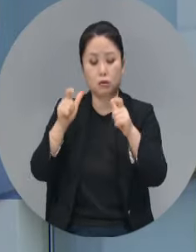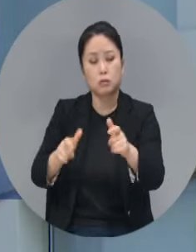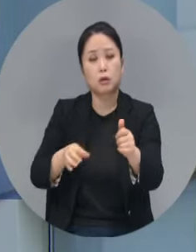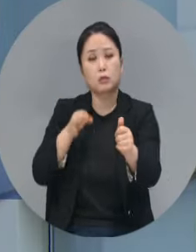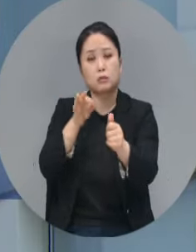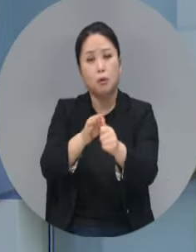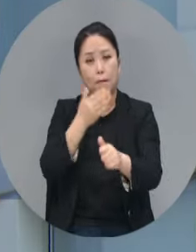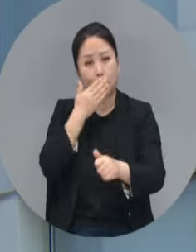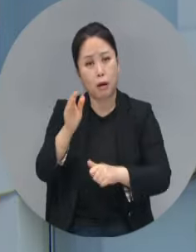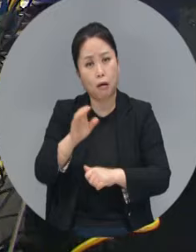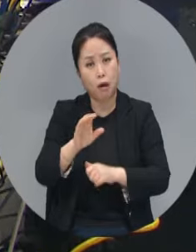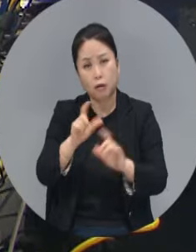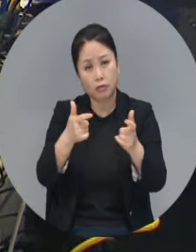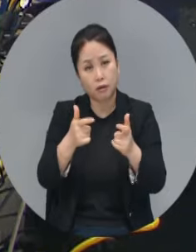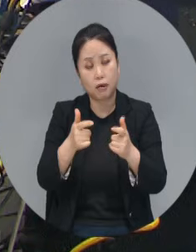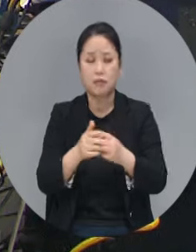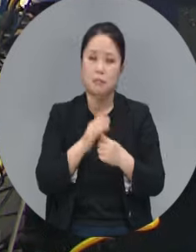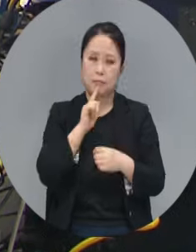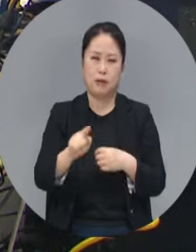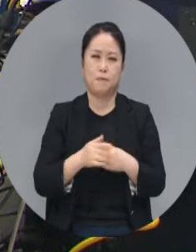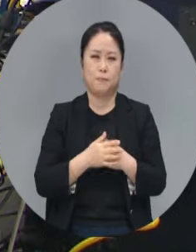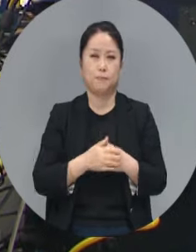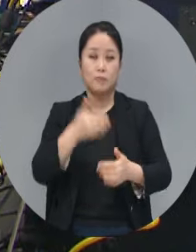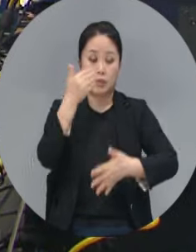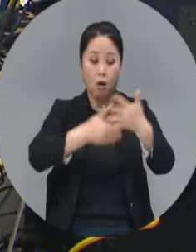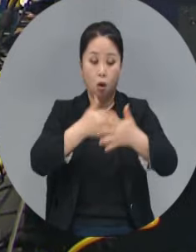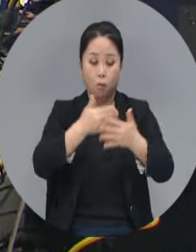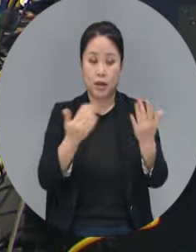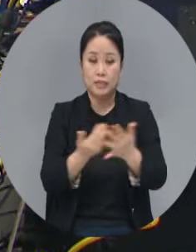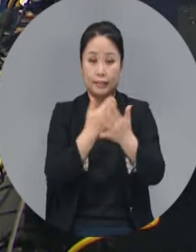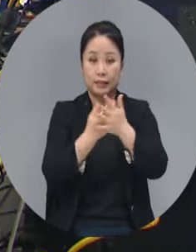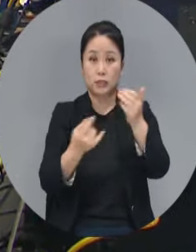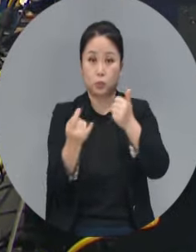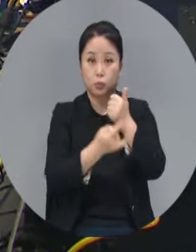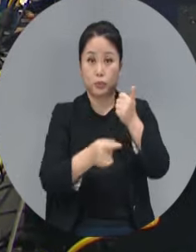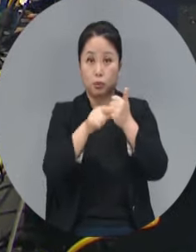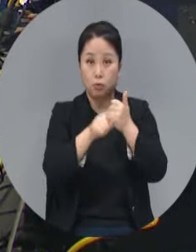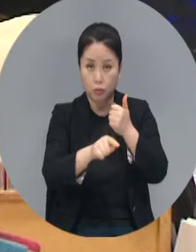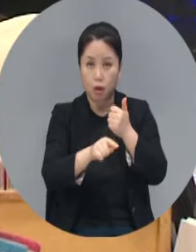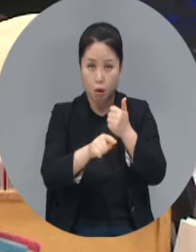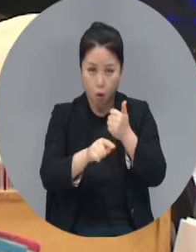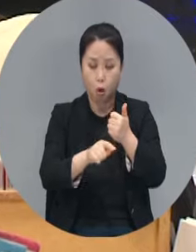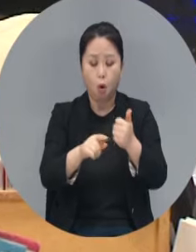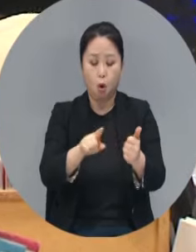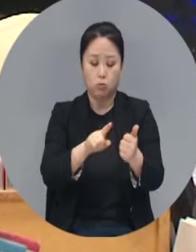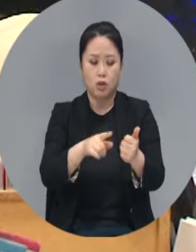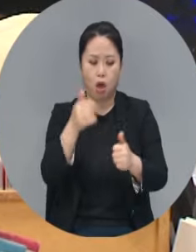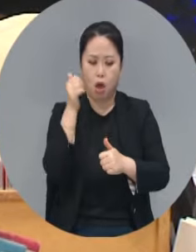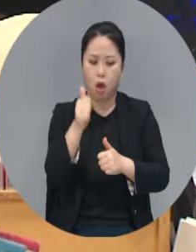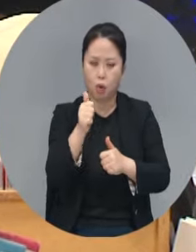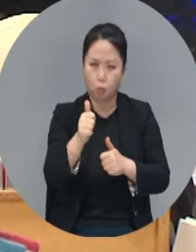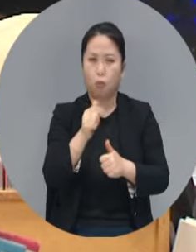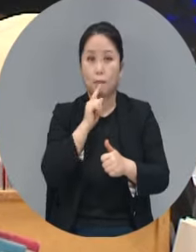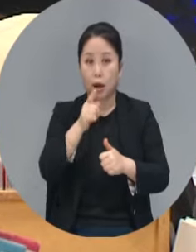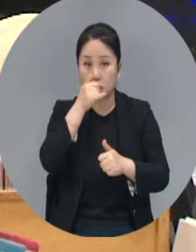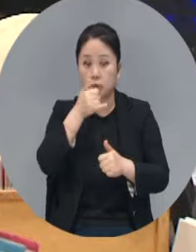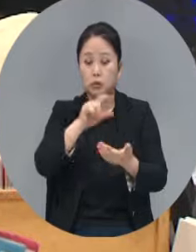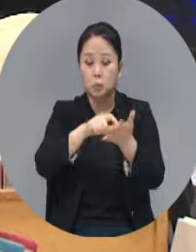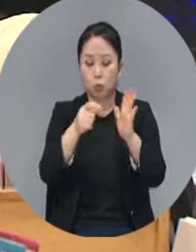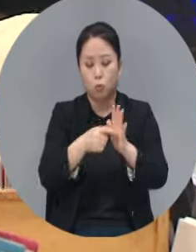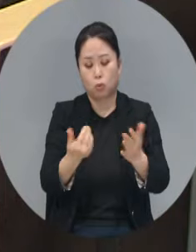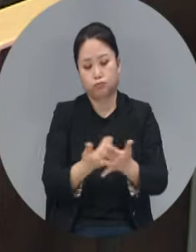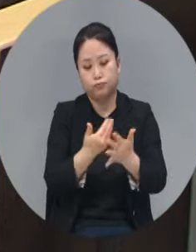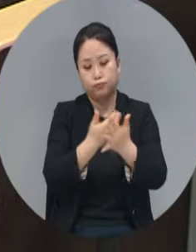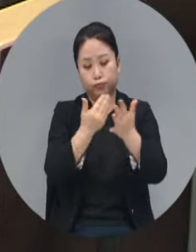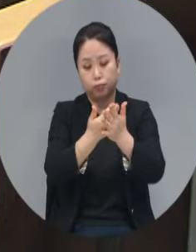있는 부분이 아닌가. 영진이 최고 평가를 차지할 만큼 꾸준히 성장해온 영화제지만 국비와 매칭되는